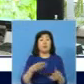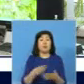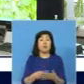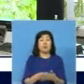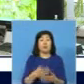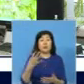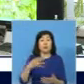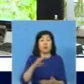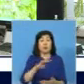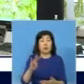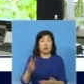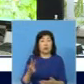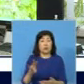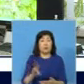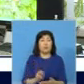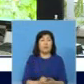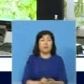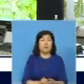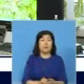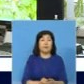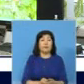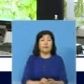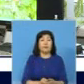миллионов, по